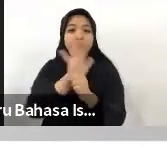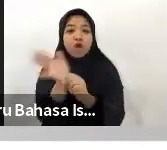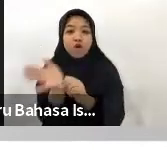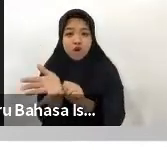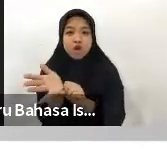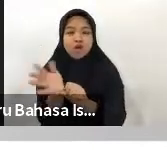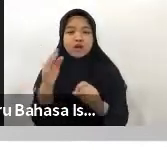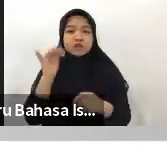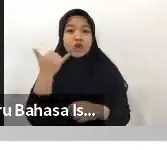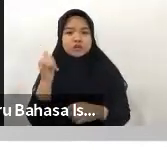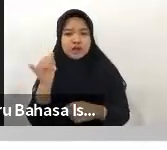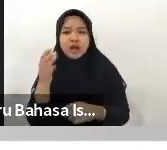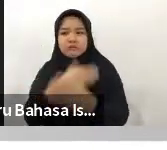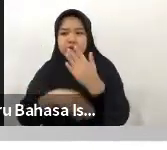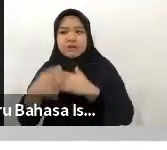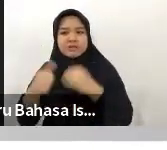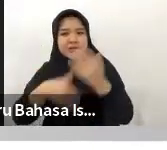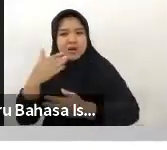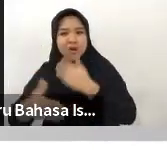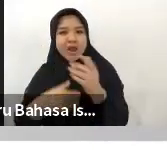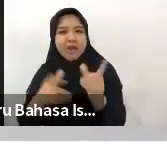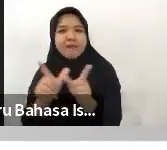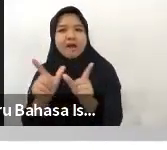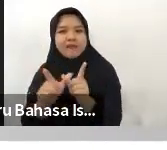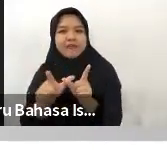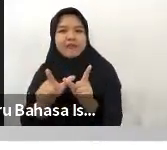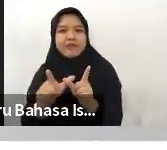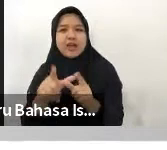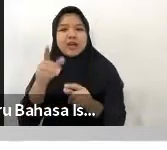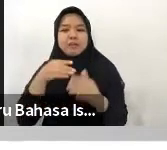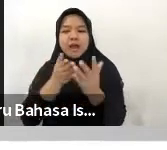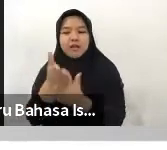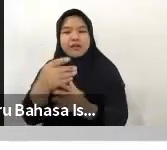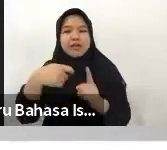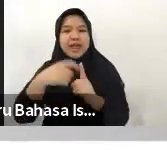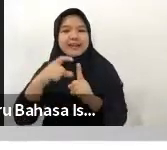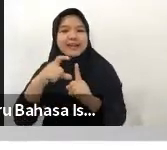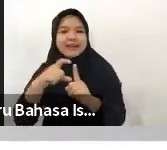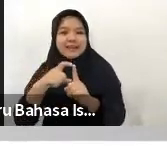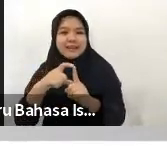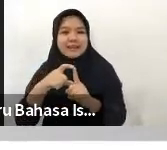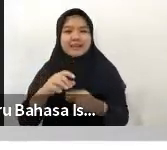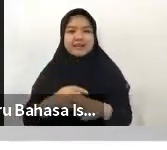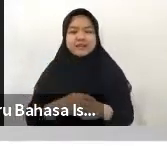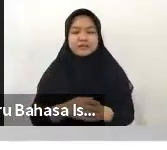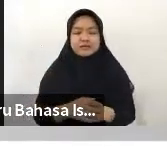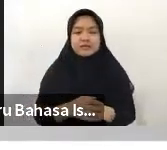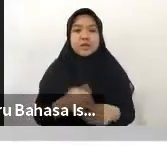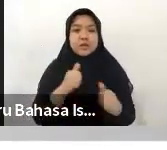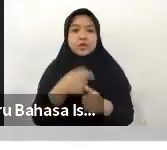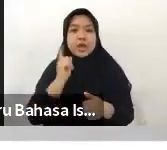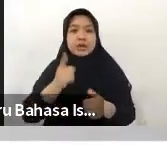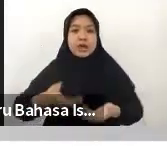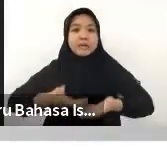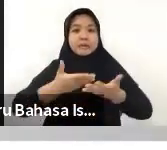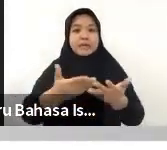bisa mengelola iwarung melalui KDD misalnya, atau kelompok difabel desa. Kemudian ada pemberian